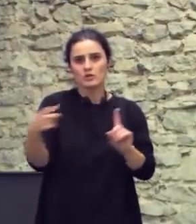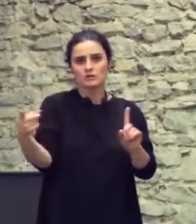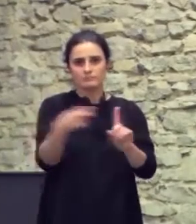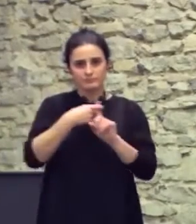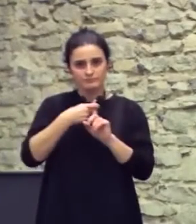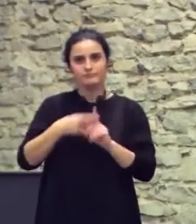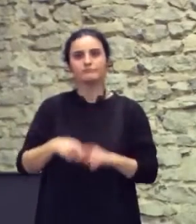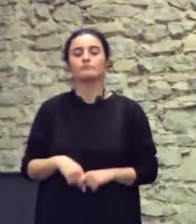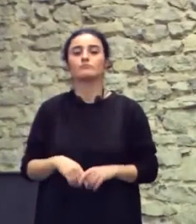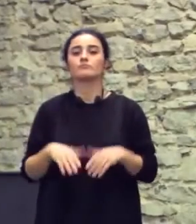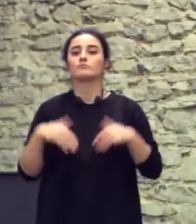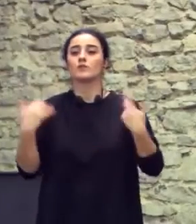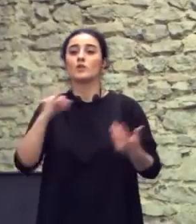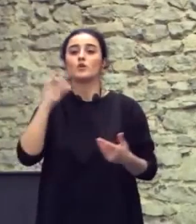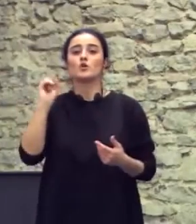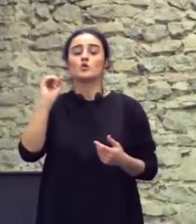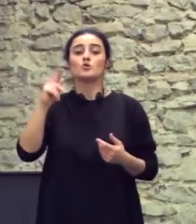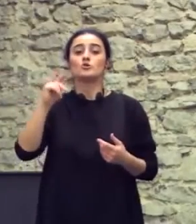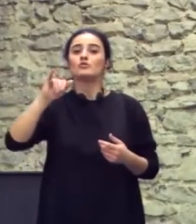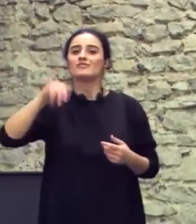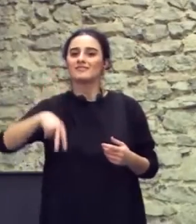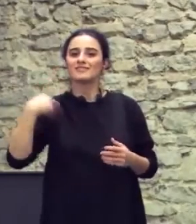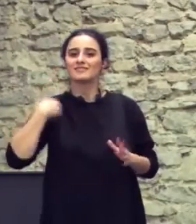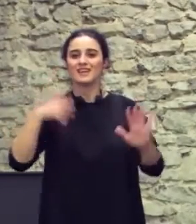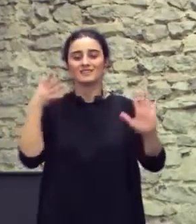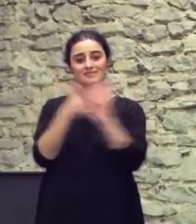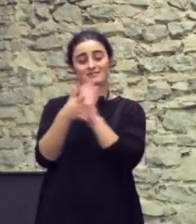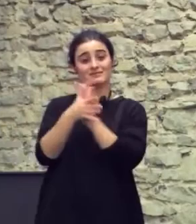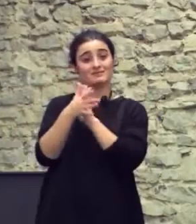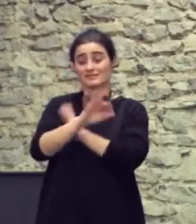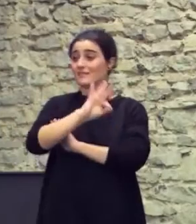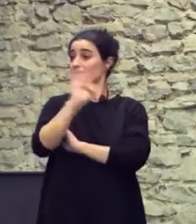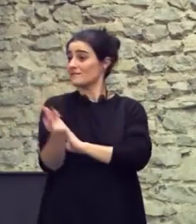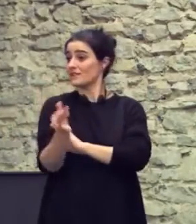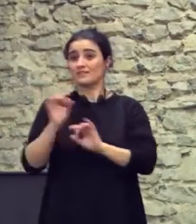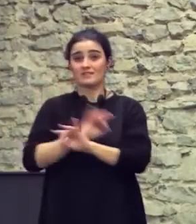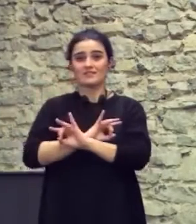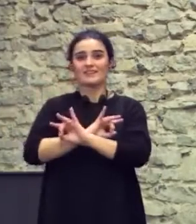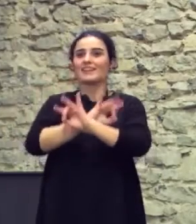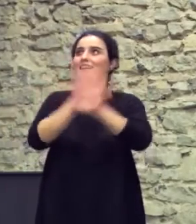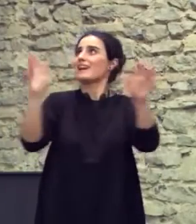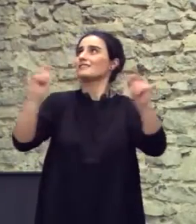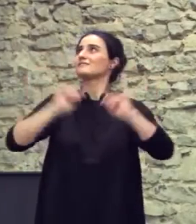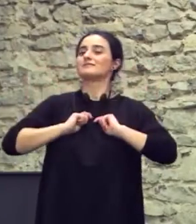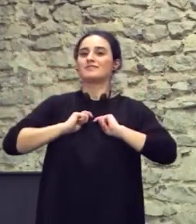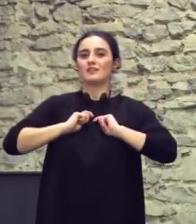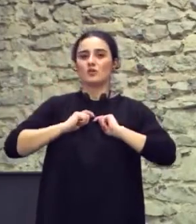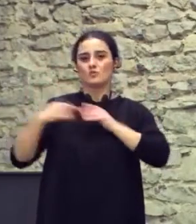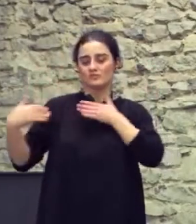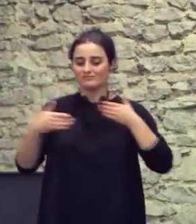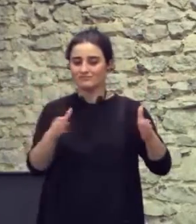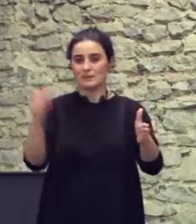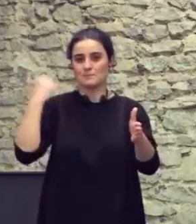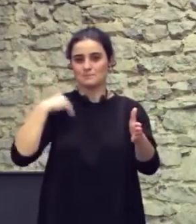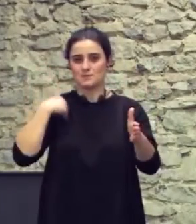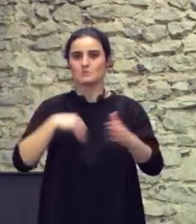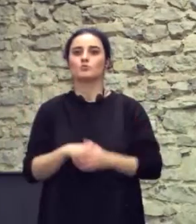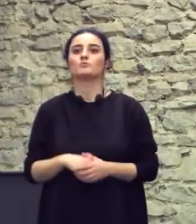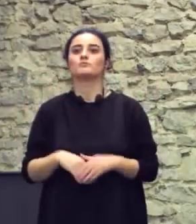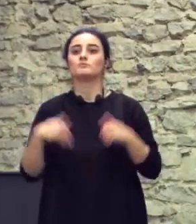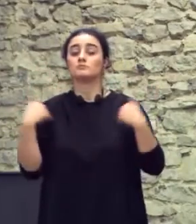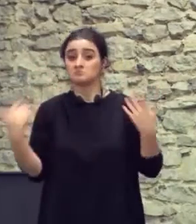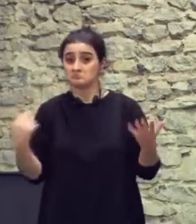Berez, Jokinek azalduko diguna, seguru asko, argia emango digula bideo honetan.